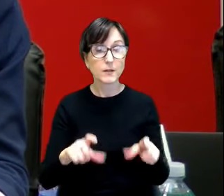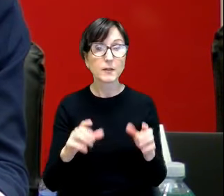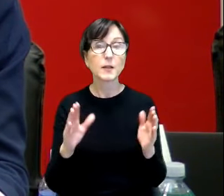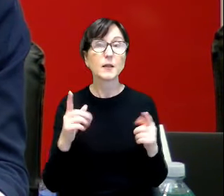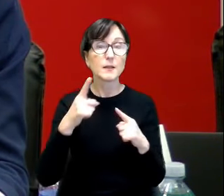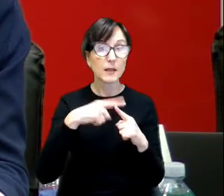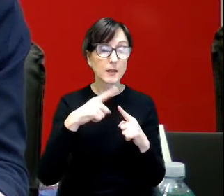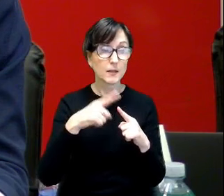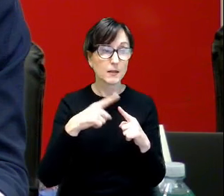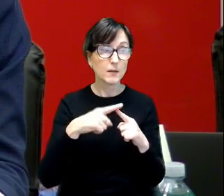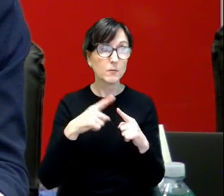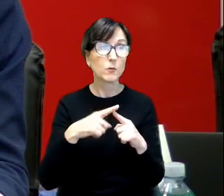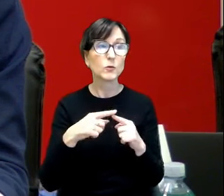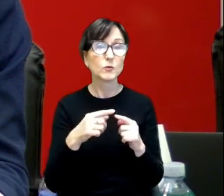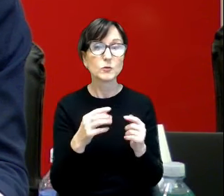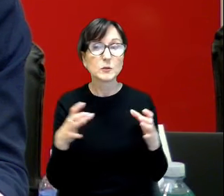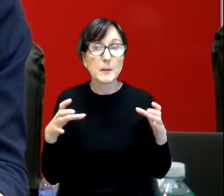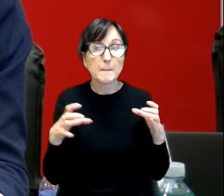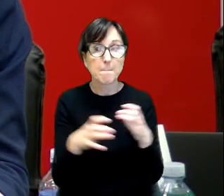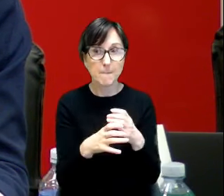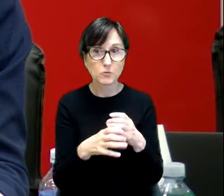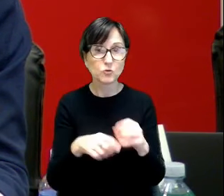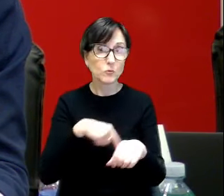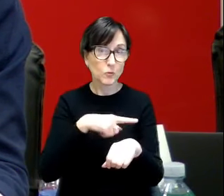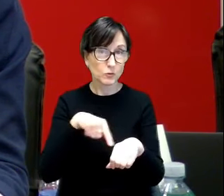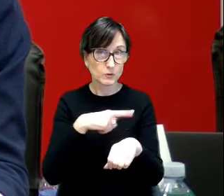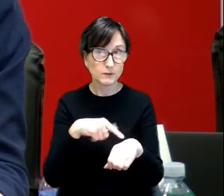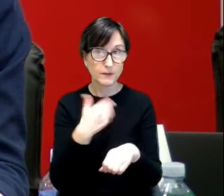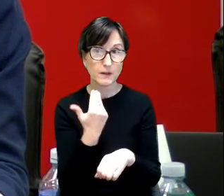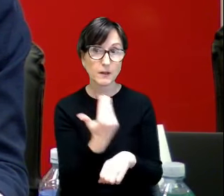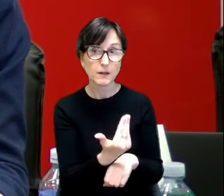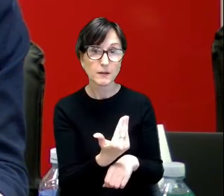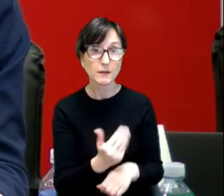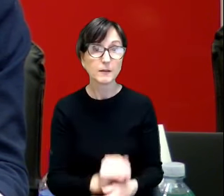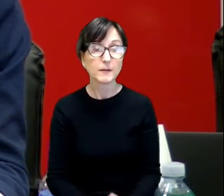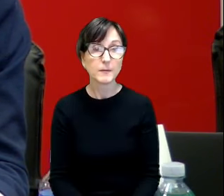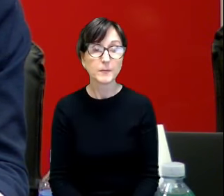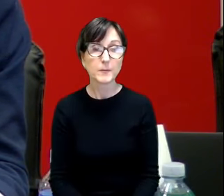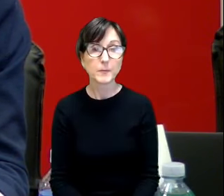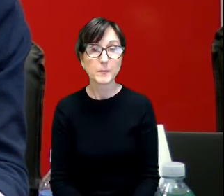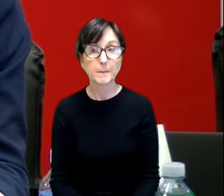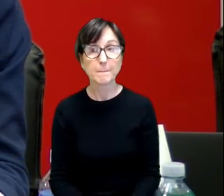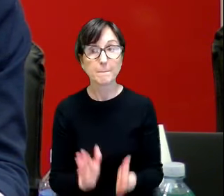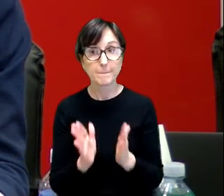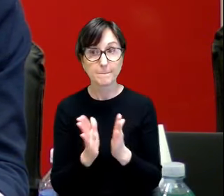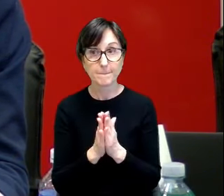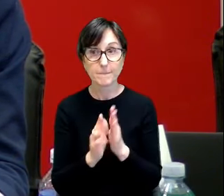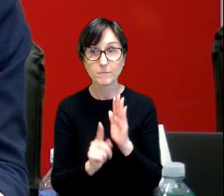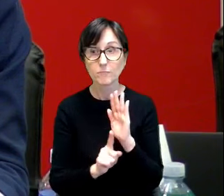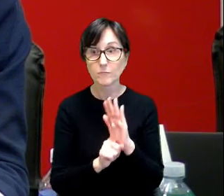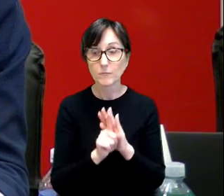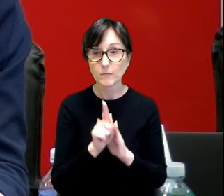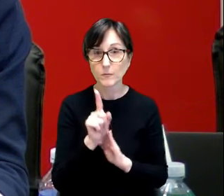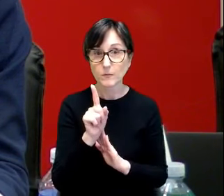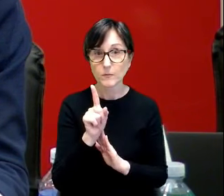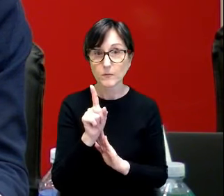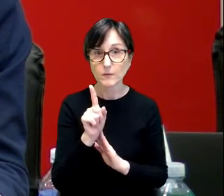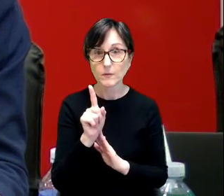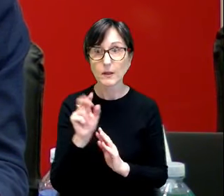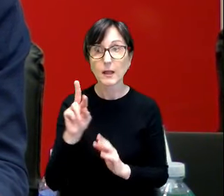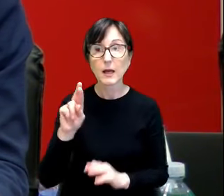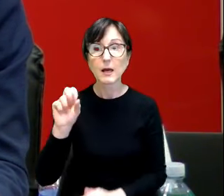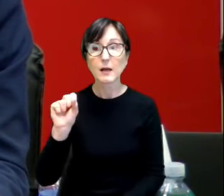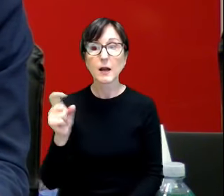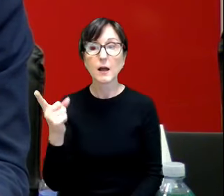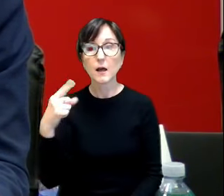prašyčiau pradžio šios valandos pradėti opozicijos lyderį ugniu radvilą